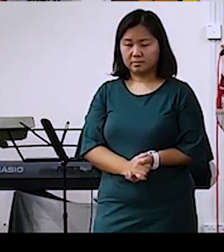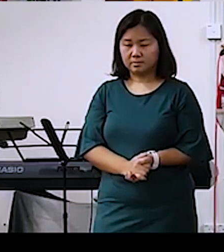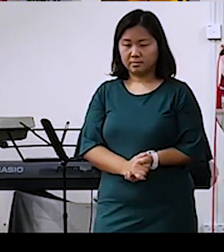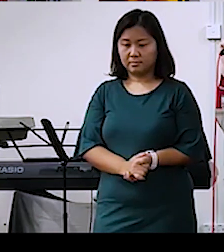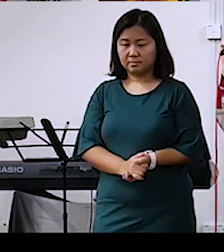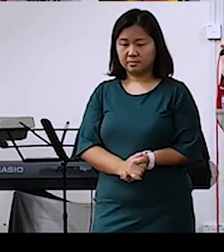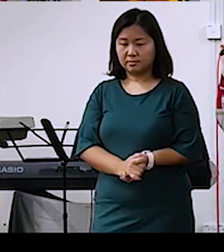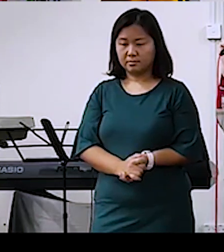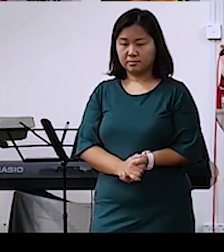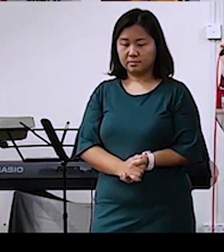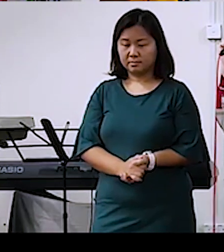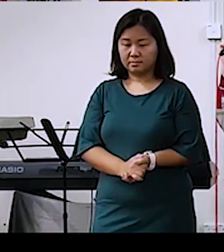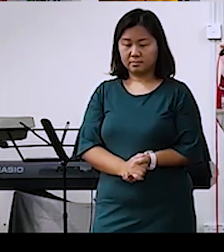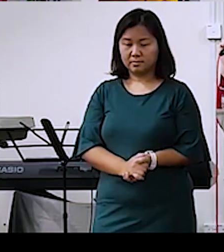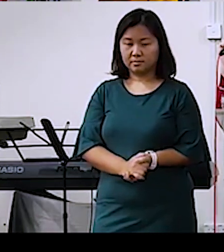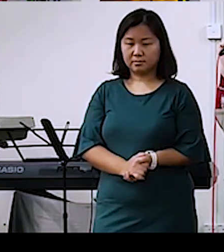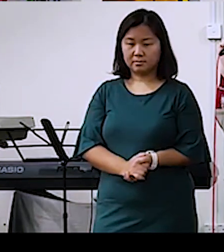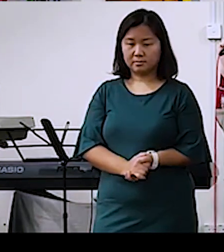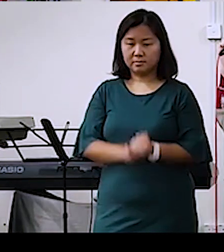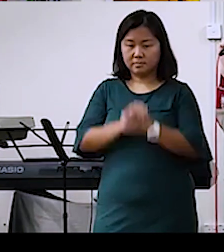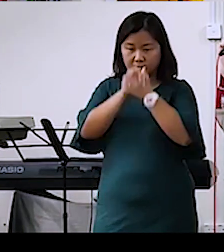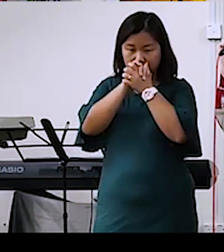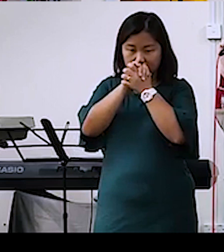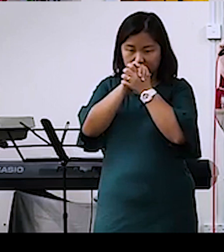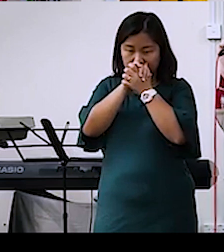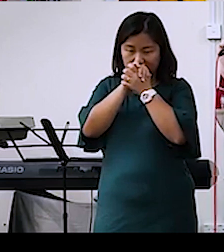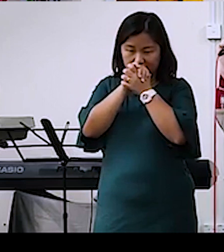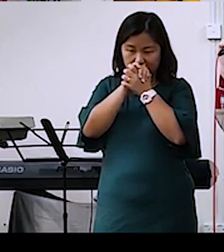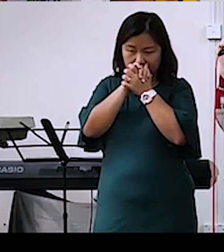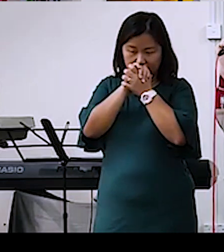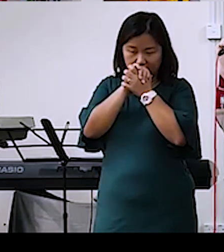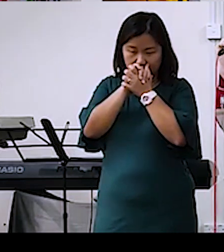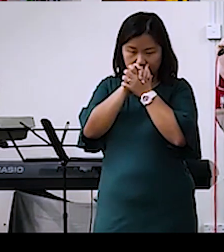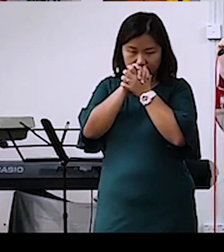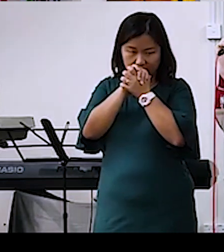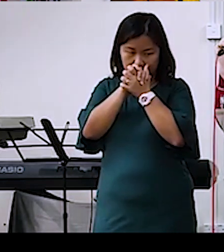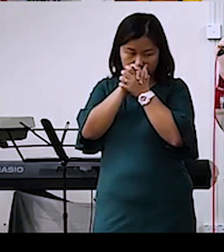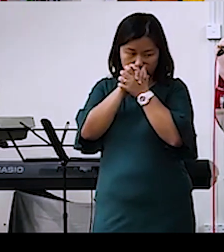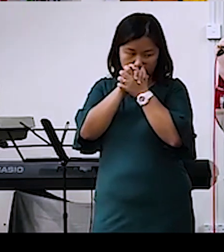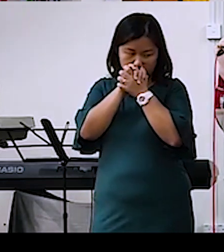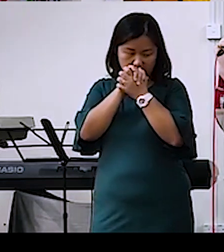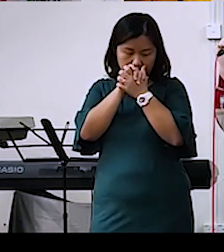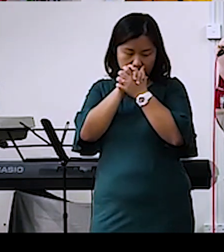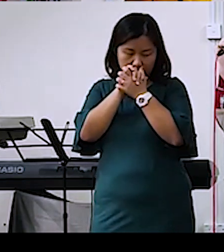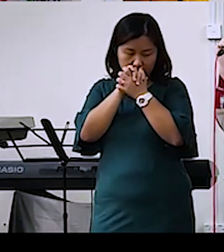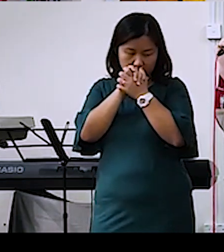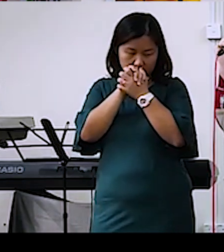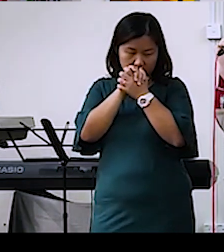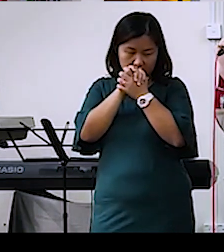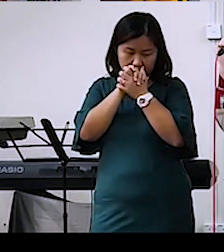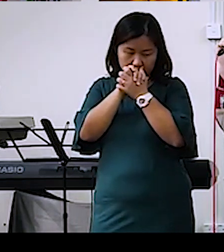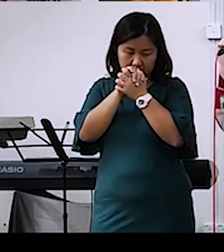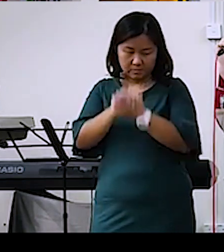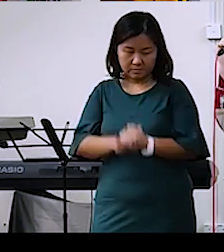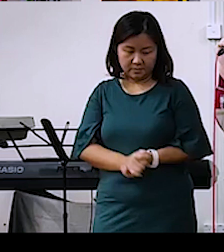也是一个仆人。所以呢，我们不只是要做神的孩子，我们还要做神，我们还要身为一个神的孩子仆